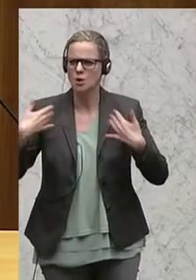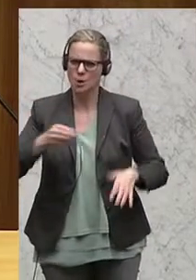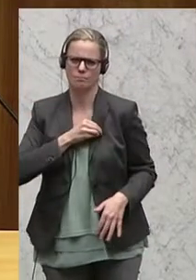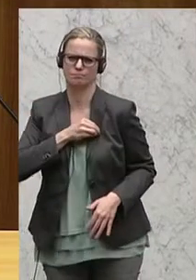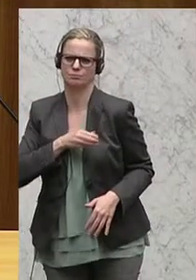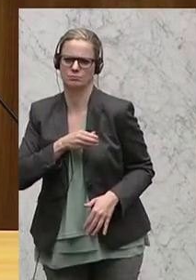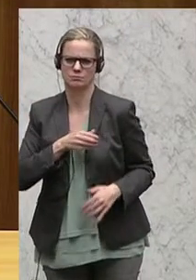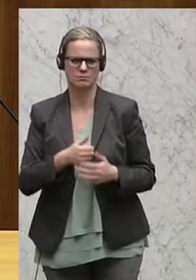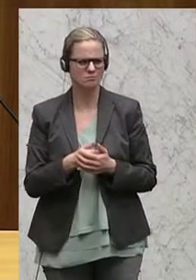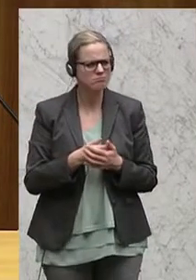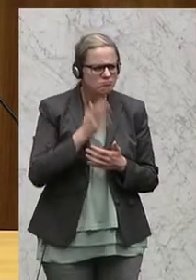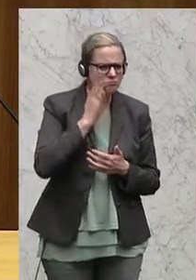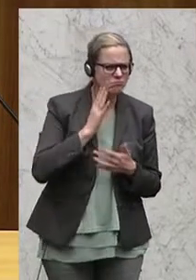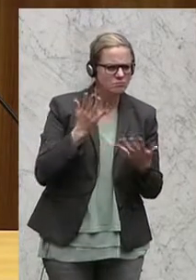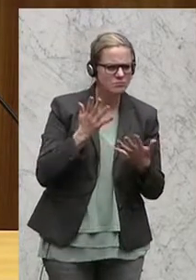Wie bitte?